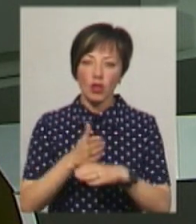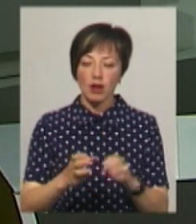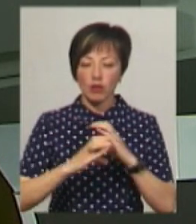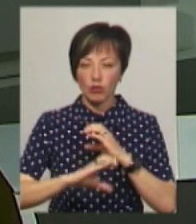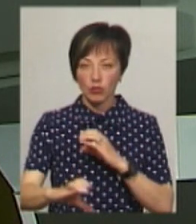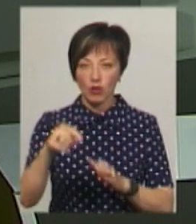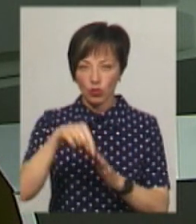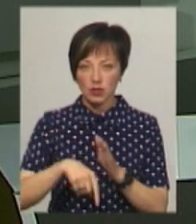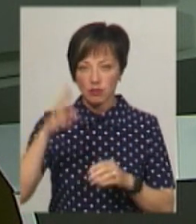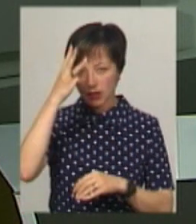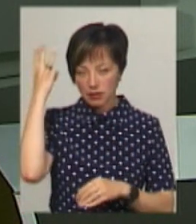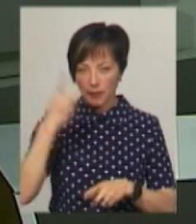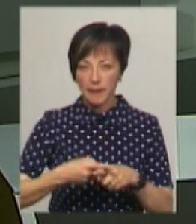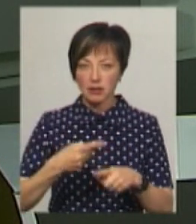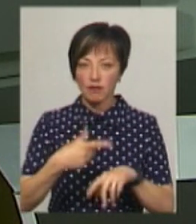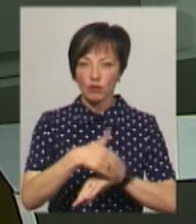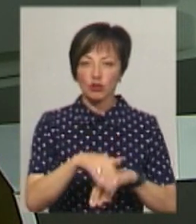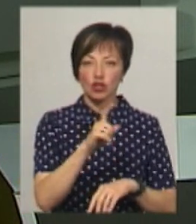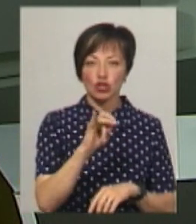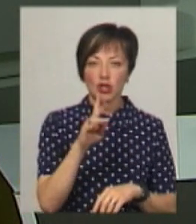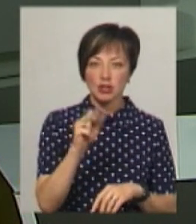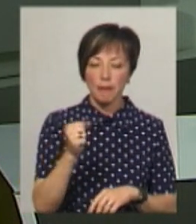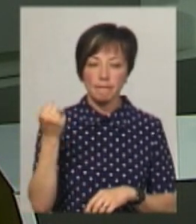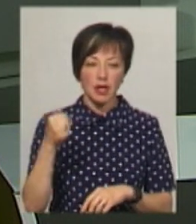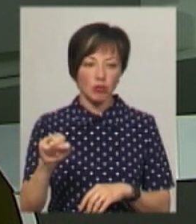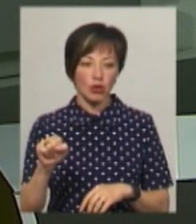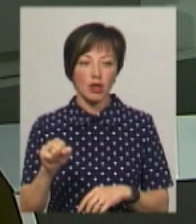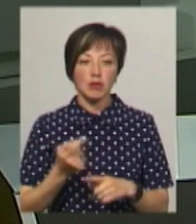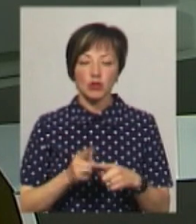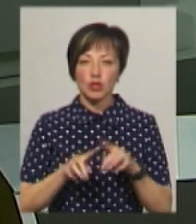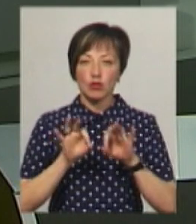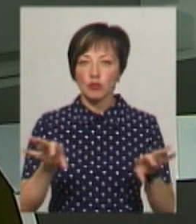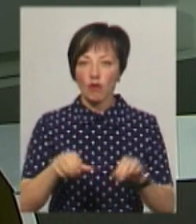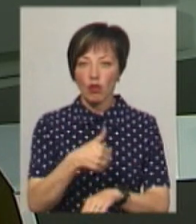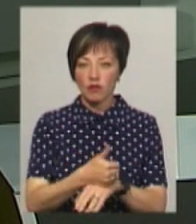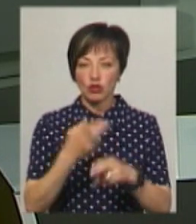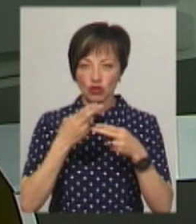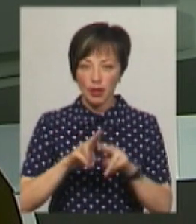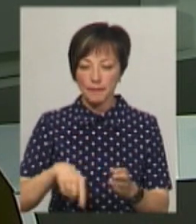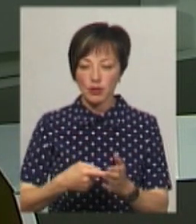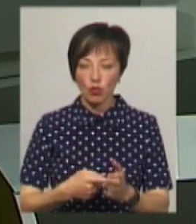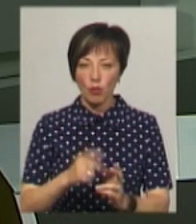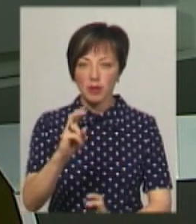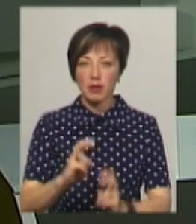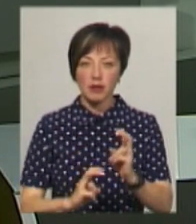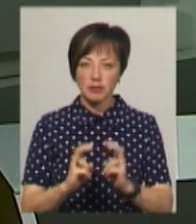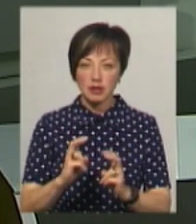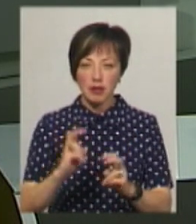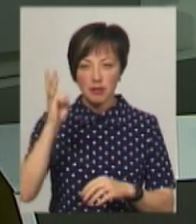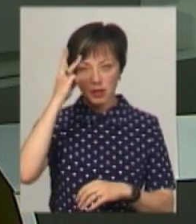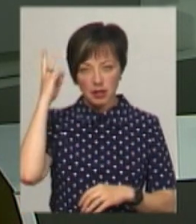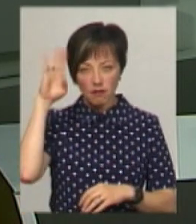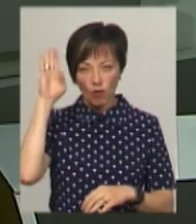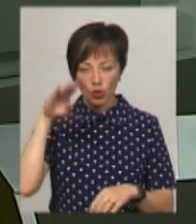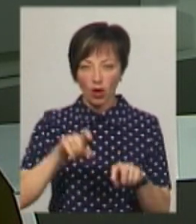каналізаційного колодязя у Хмельницькому на перехресті вулиць Зарічанська та Перемоги. Про це розповів головний інженер міського комунального підприємства